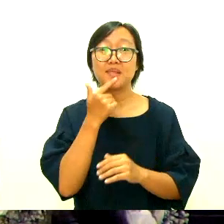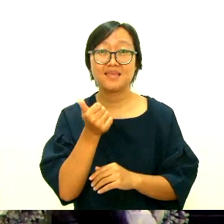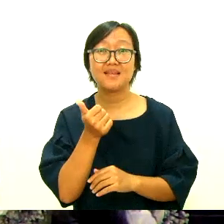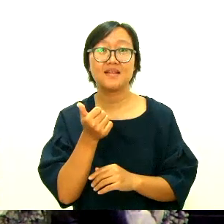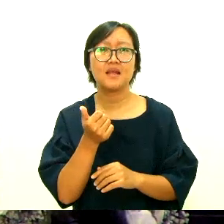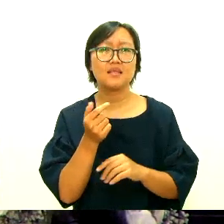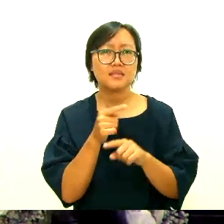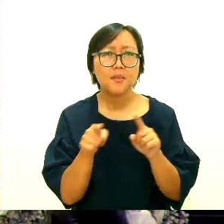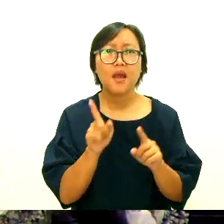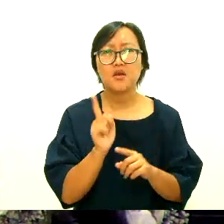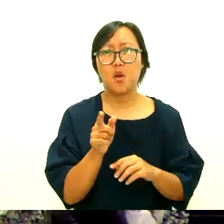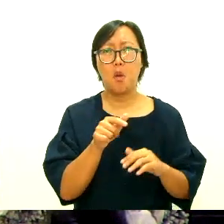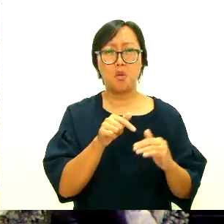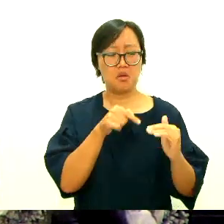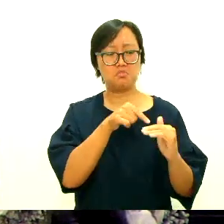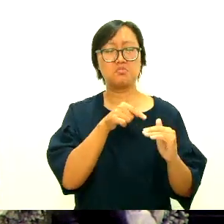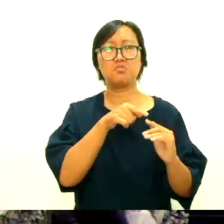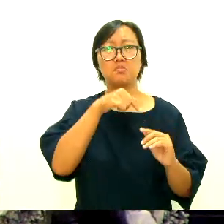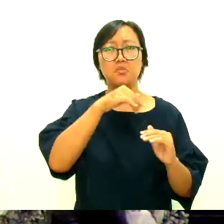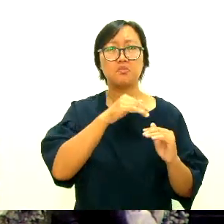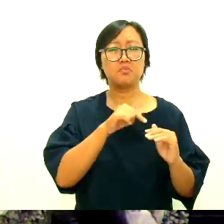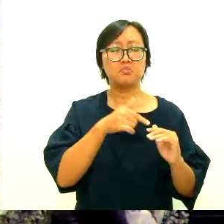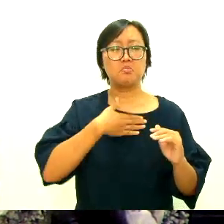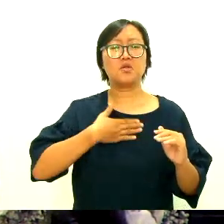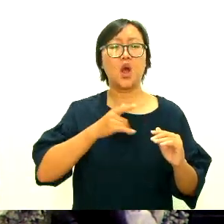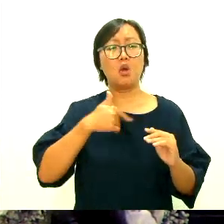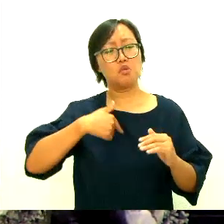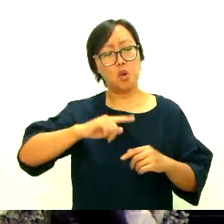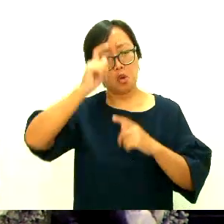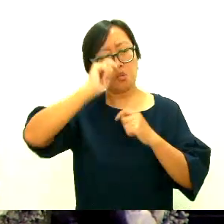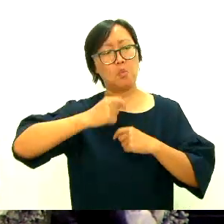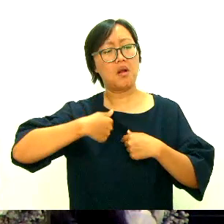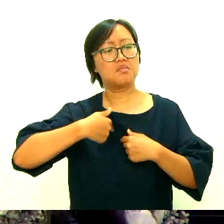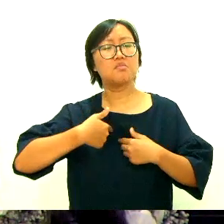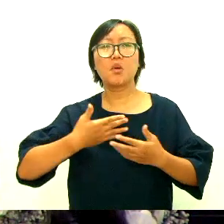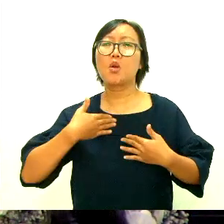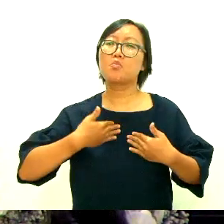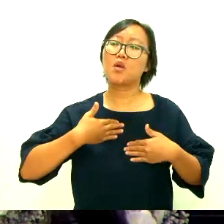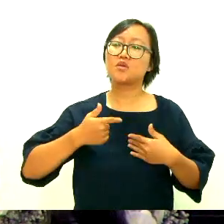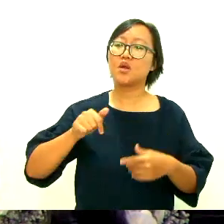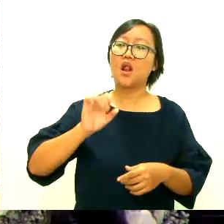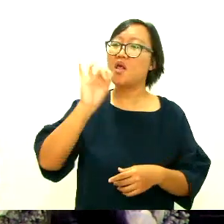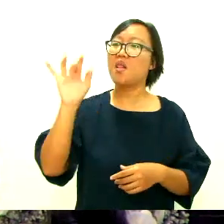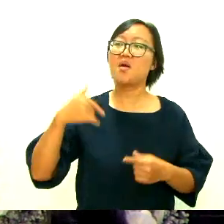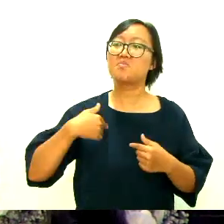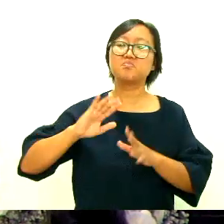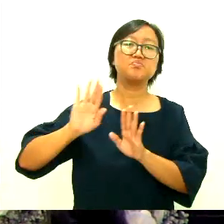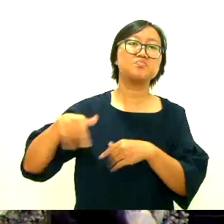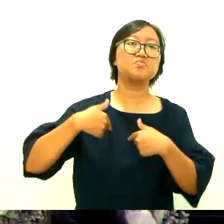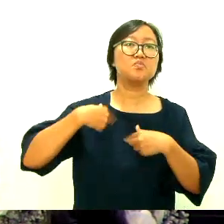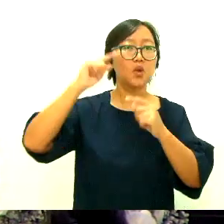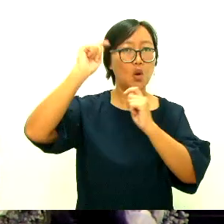tertentu yang merasa lebih terhormat ia bahkan paling terhormat dibanding orang lain